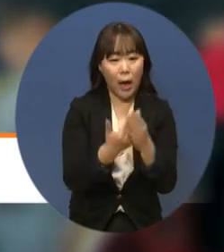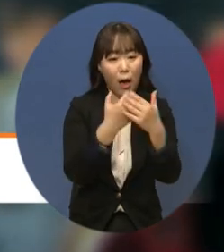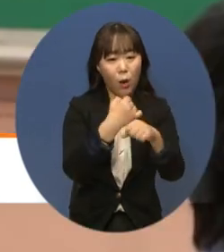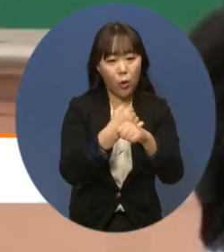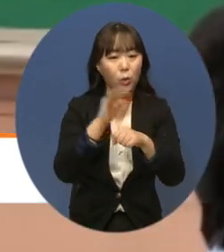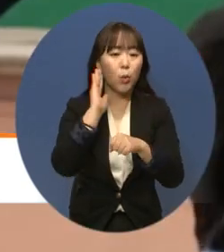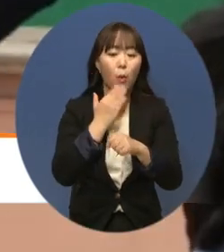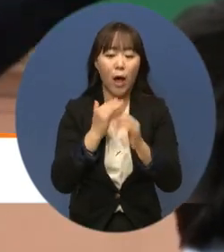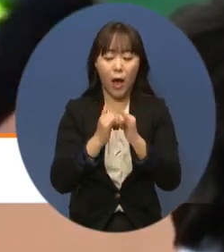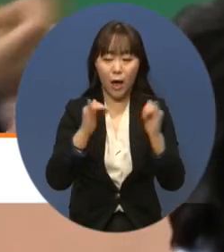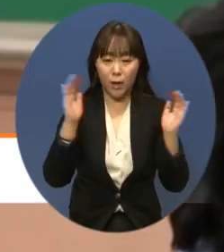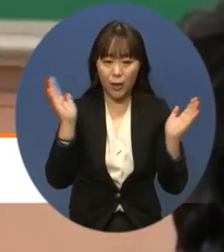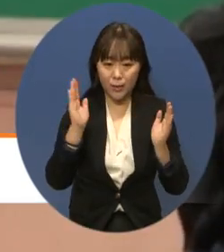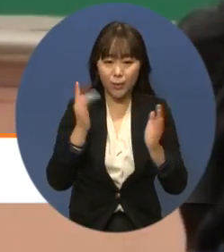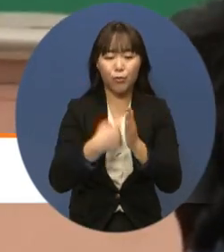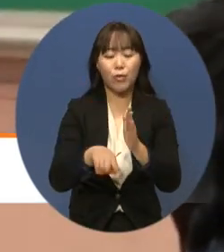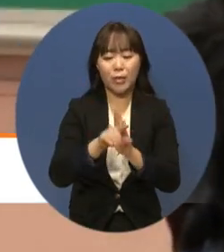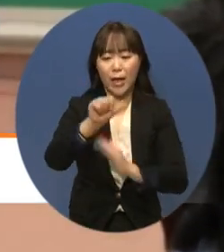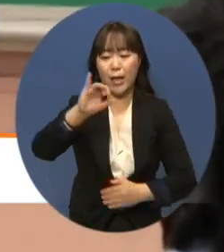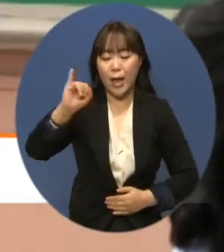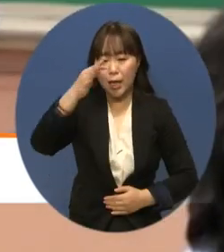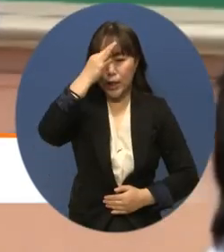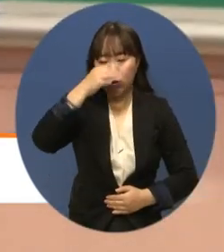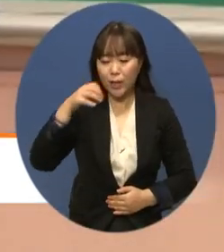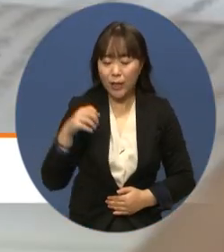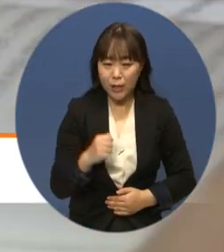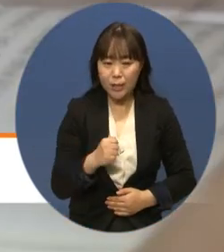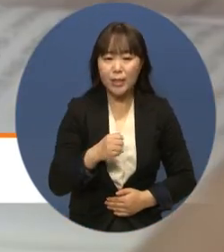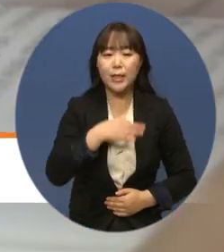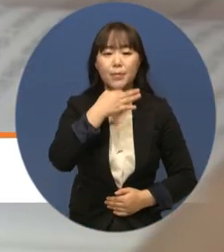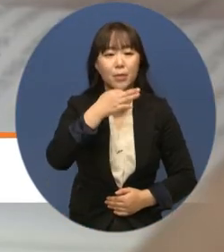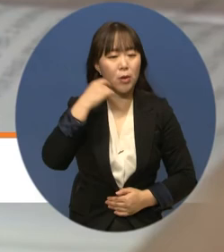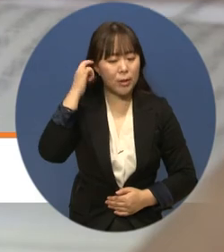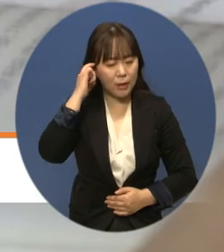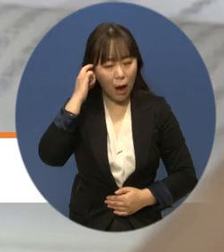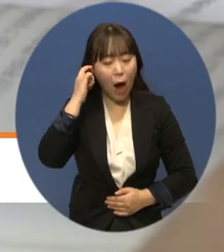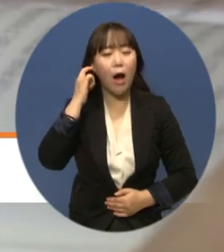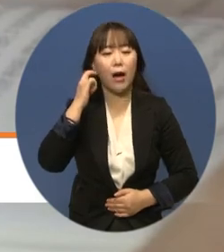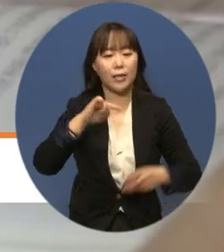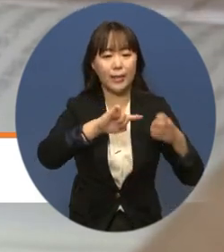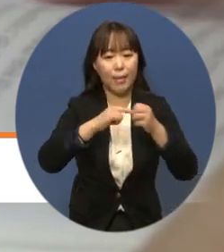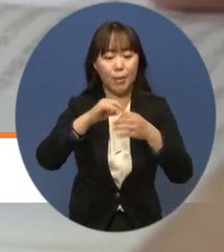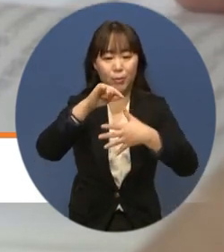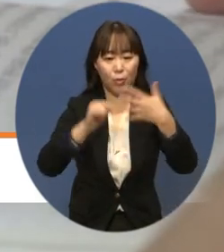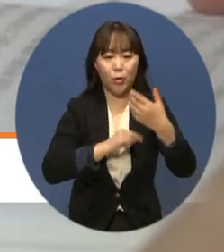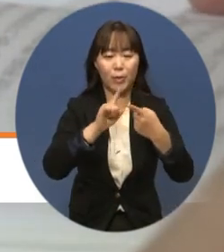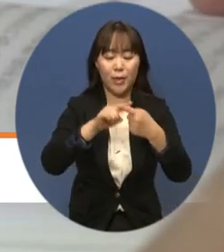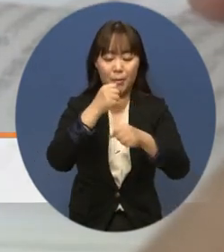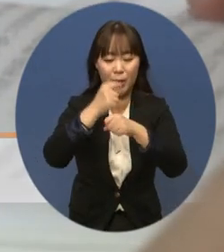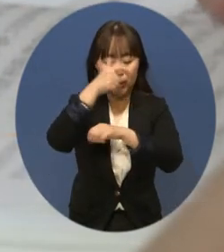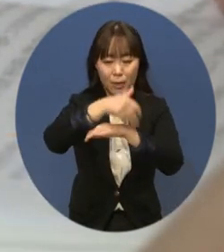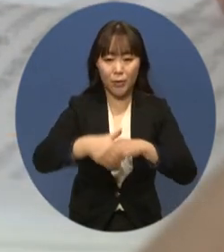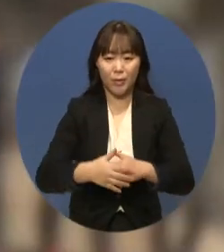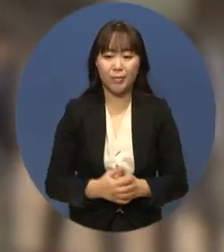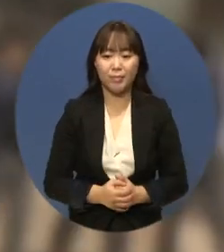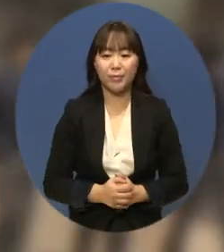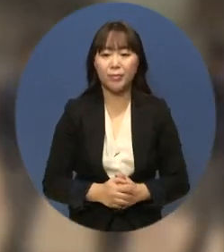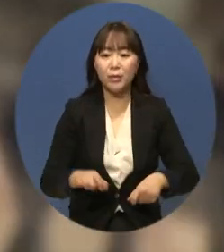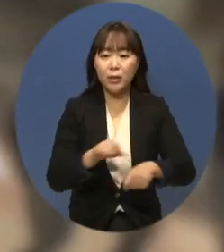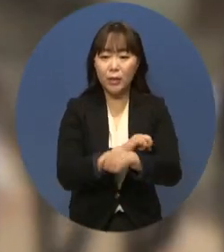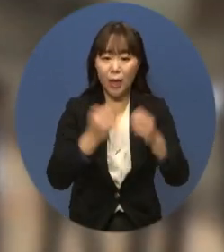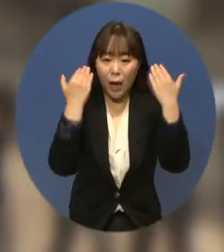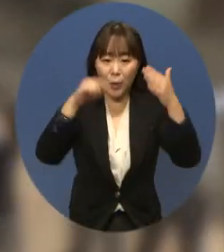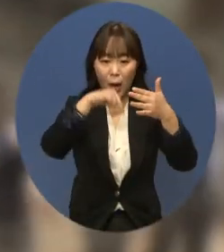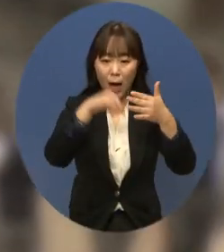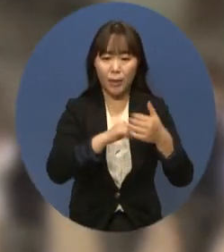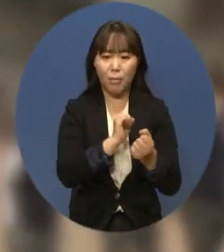청각장애 학생을 위해 ai 기술을 활용한 음성인식 자막지원 프로그램을 개발할 계획입니다 특히 교내